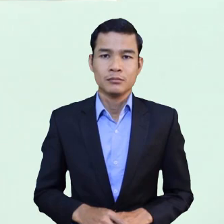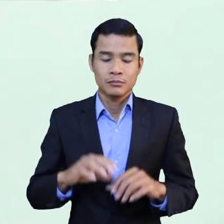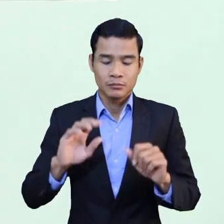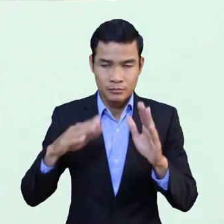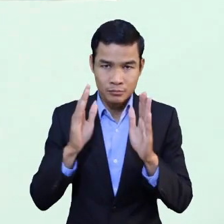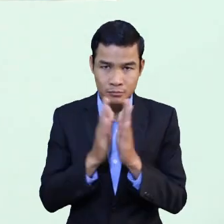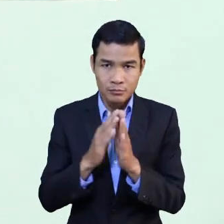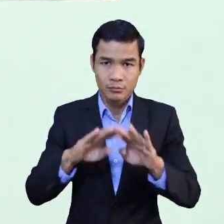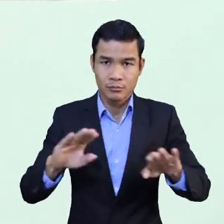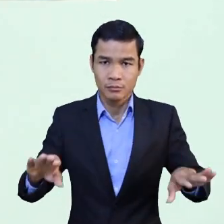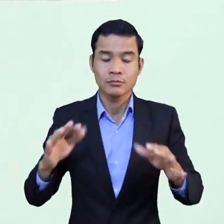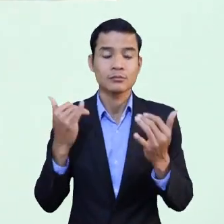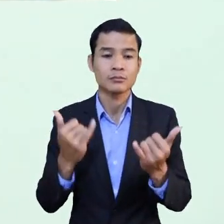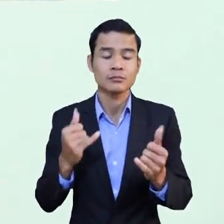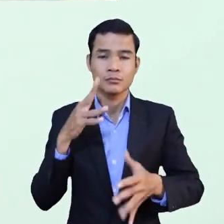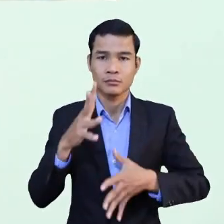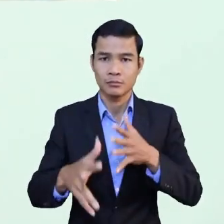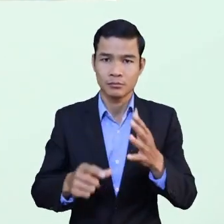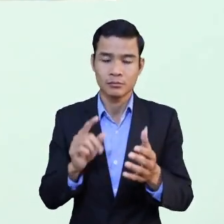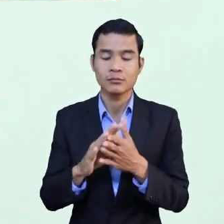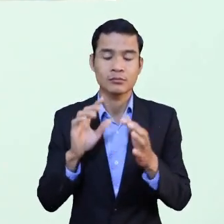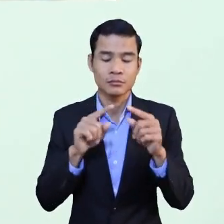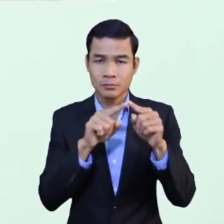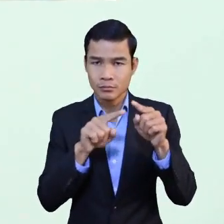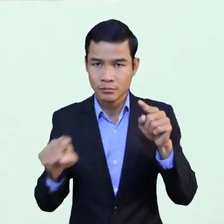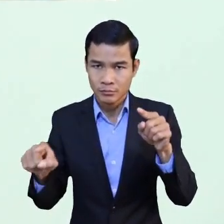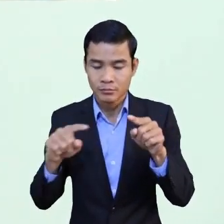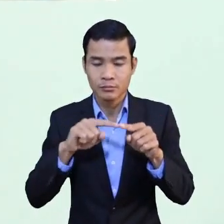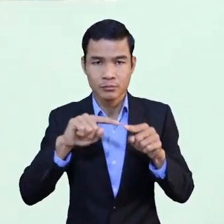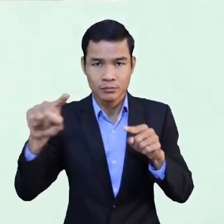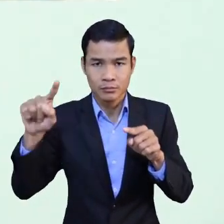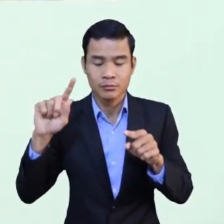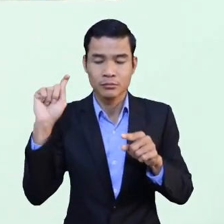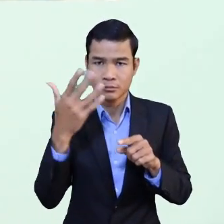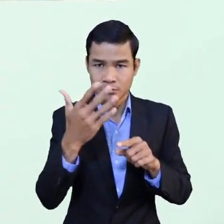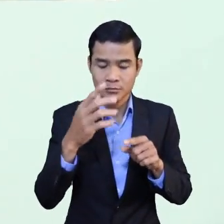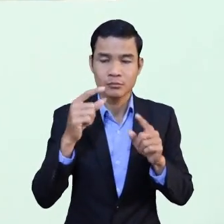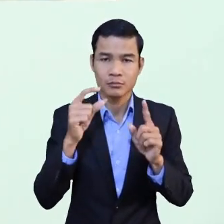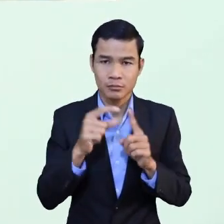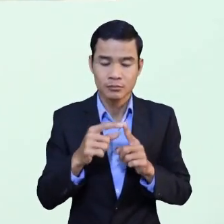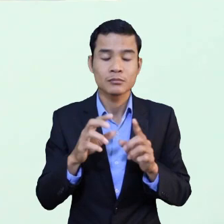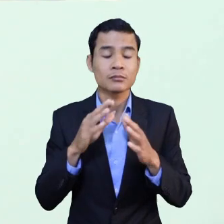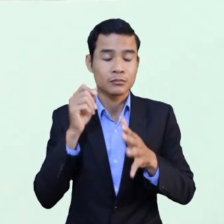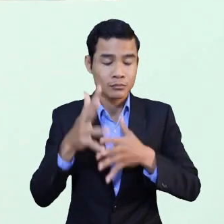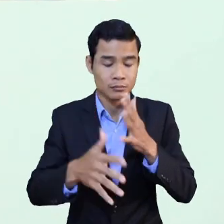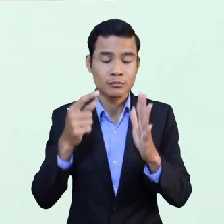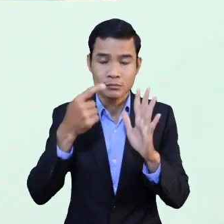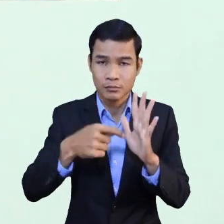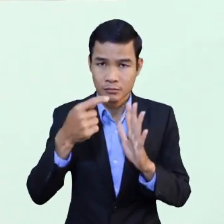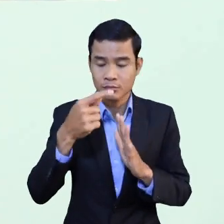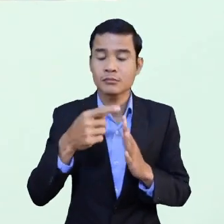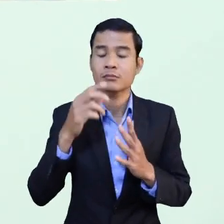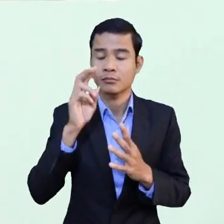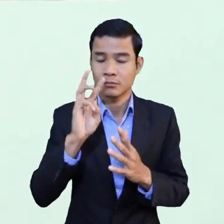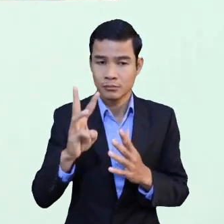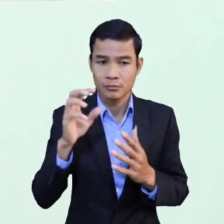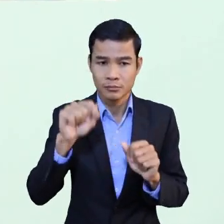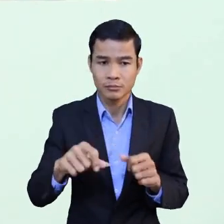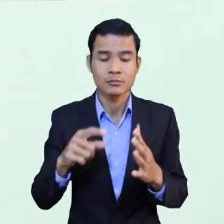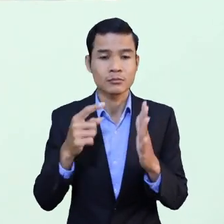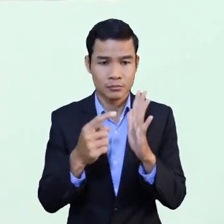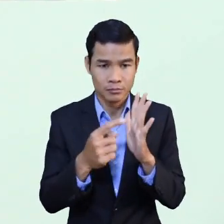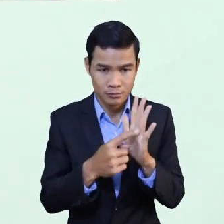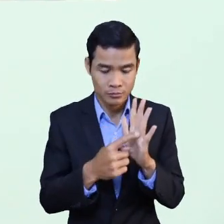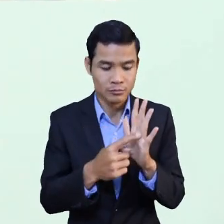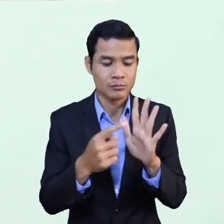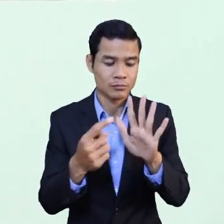ចាអរគុណកូនកូនដែលបានចូលរួមគូភ្ជាប់រូបភាពឲ្យកូនអាចអានស្រៈចាទាំង3យើងបានល្អណា